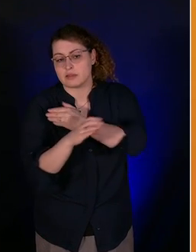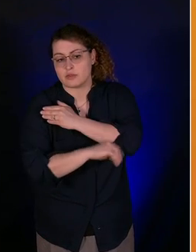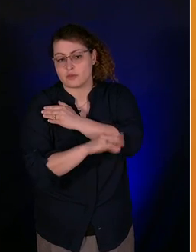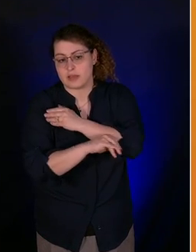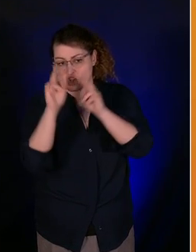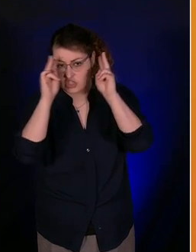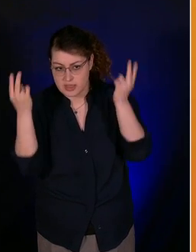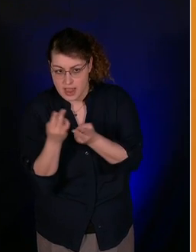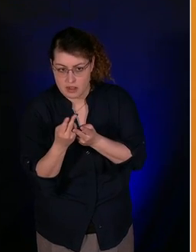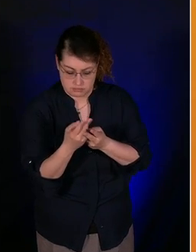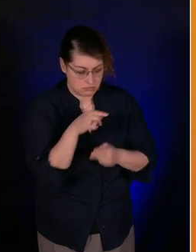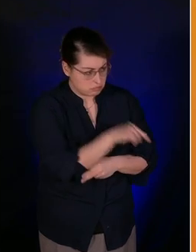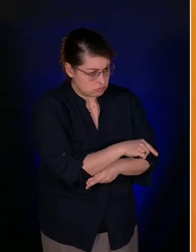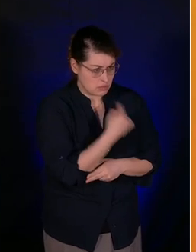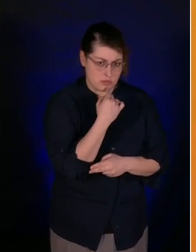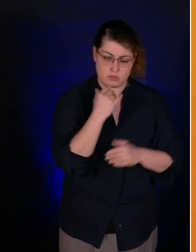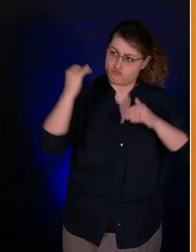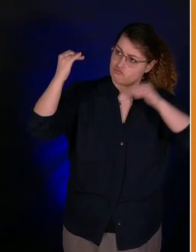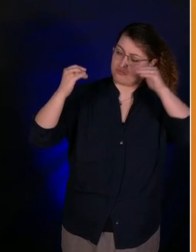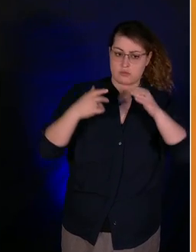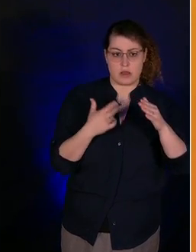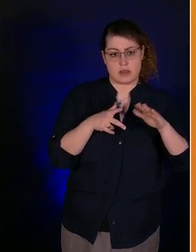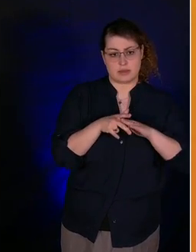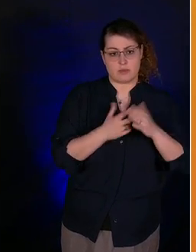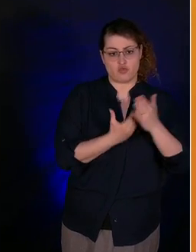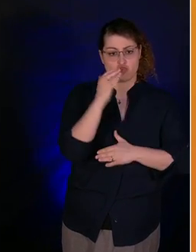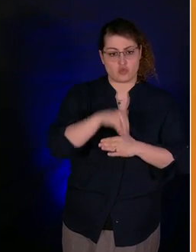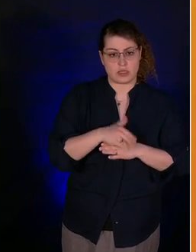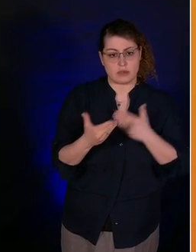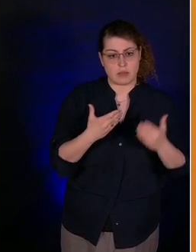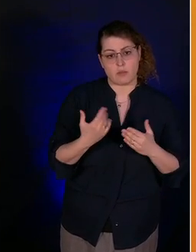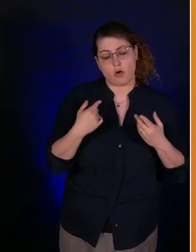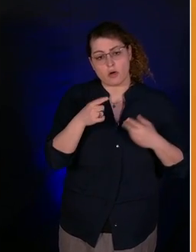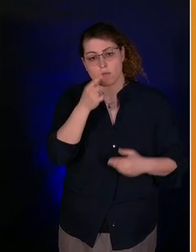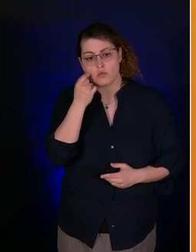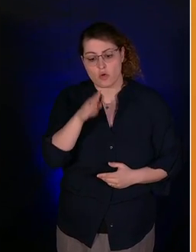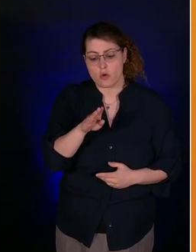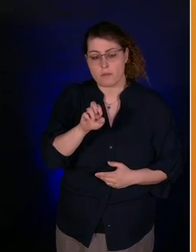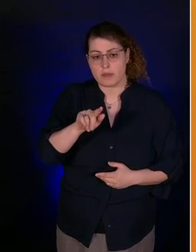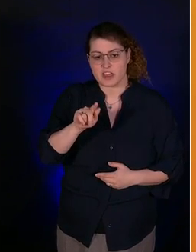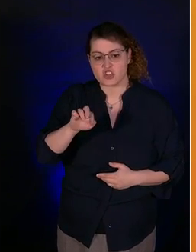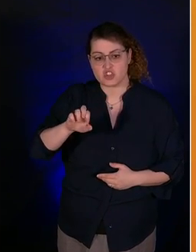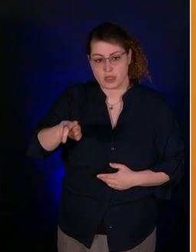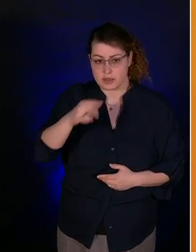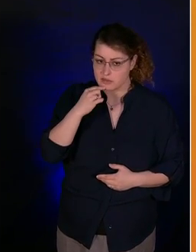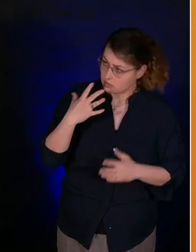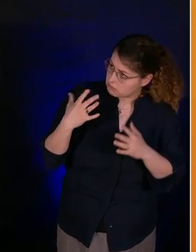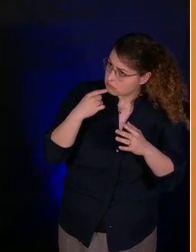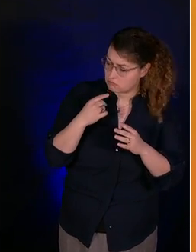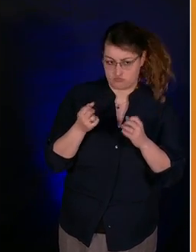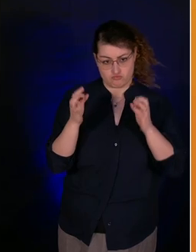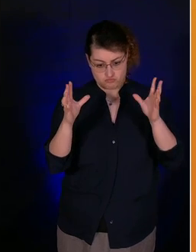Quotidien, s'est aligné sur la position tenue en début de journée par son homologue Laurent Berger en se déclarant favorable à une nomination de